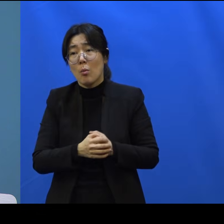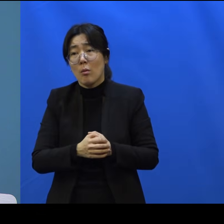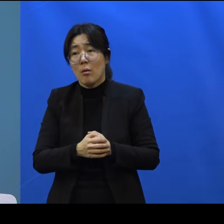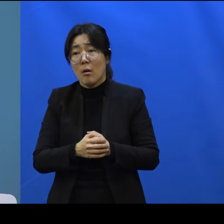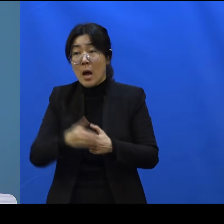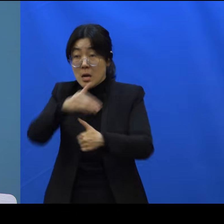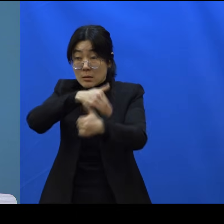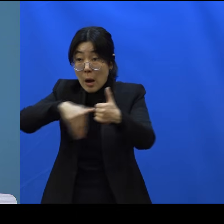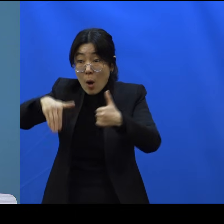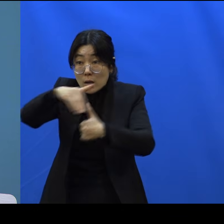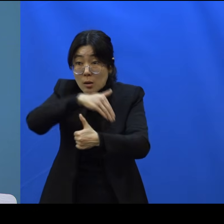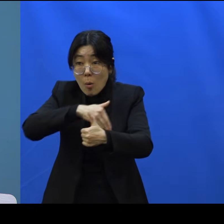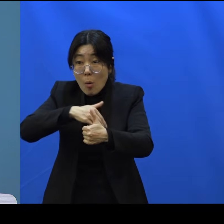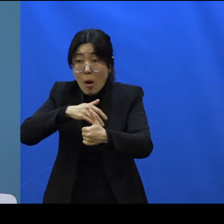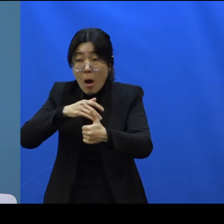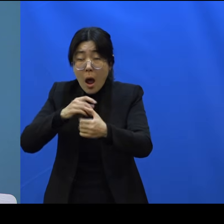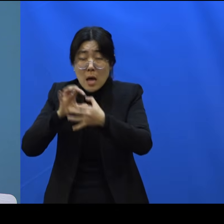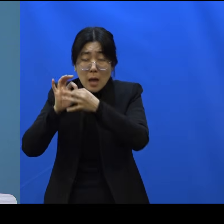있거든요.